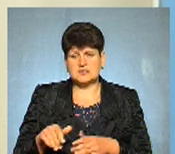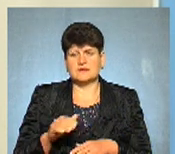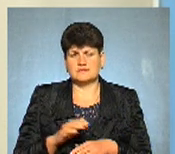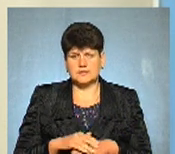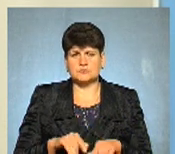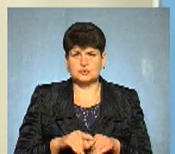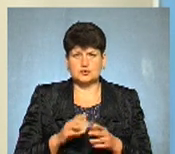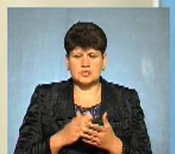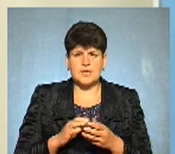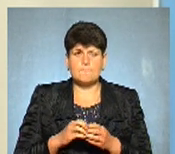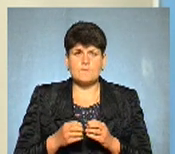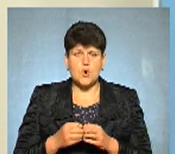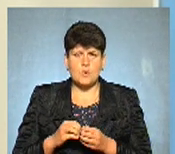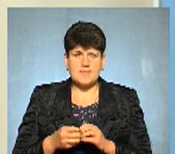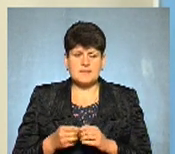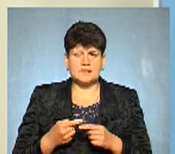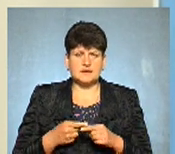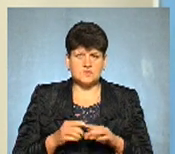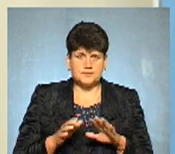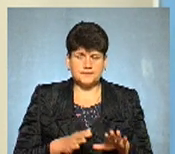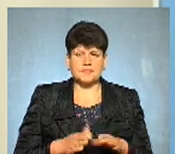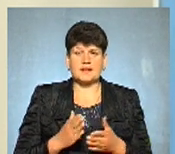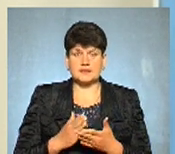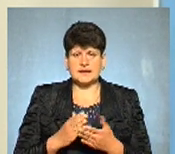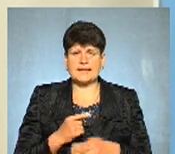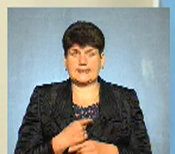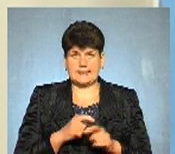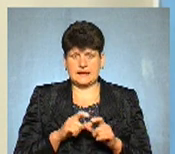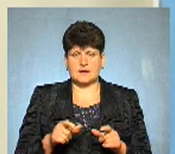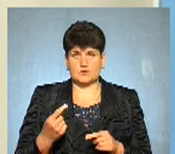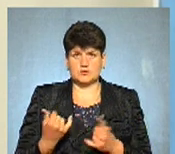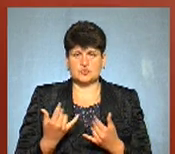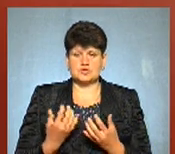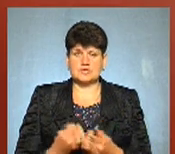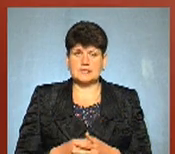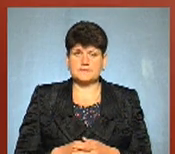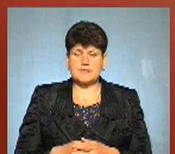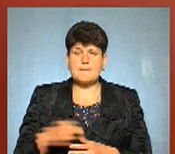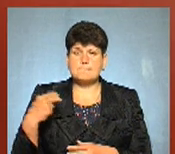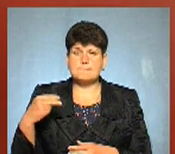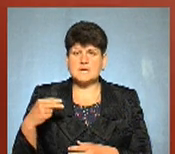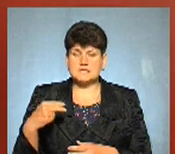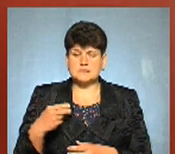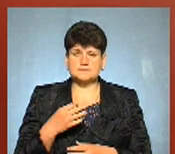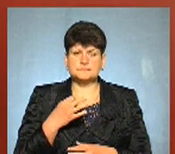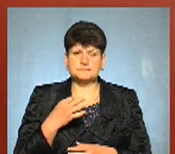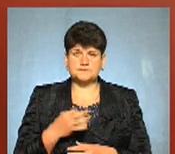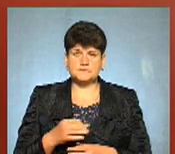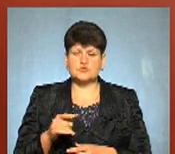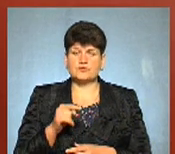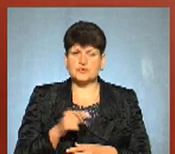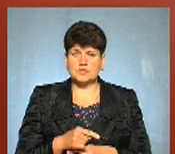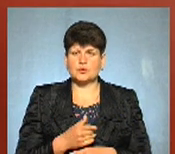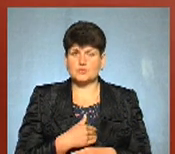і проблемний технічний фактор, але є в нас такі лікарні в області на сьогоднішній день. Президент як заявляв про те, що вони